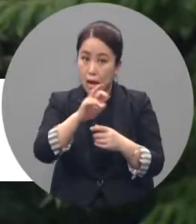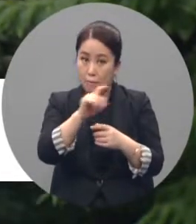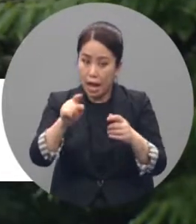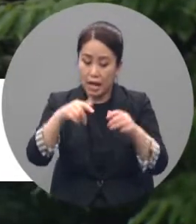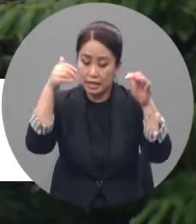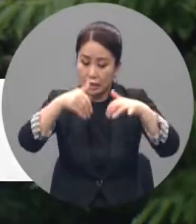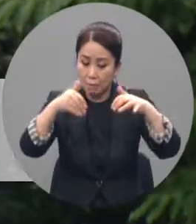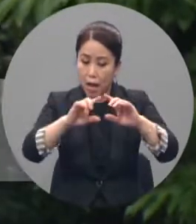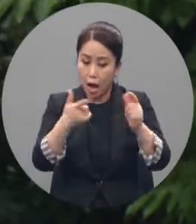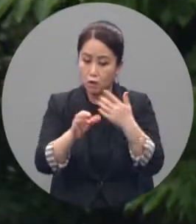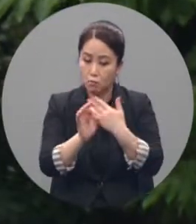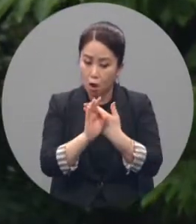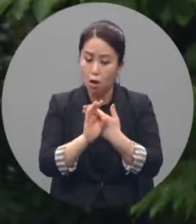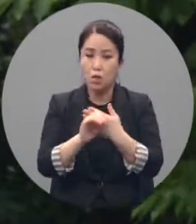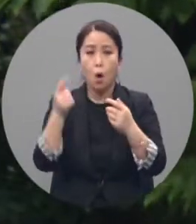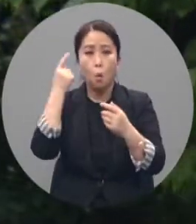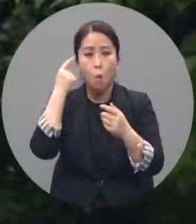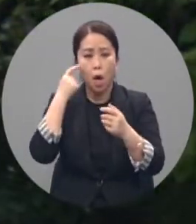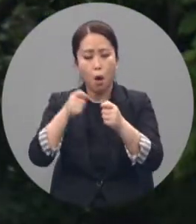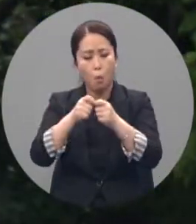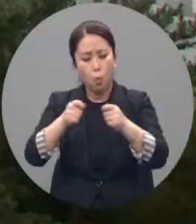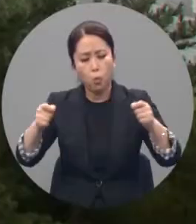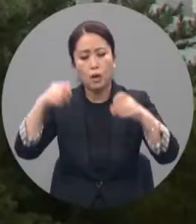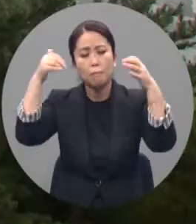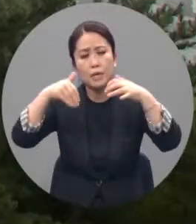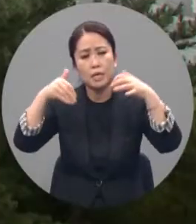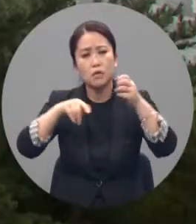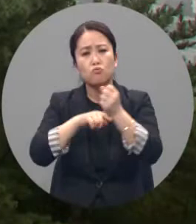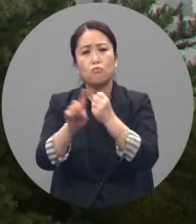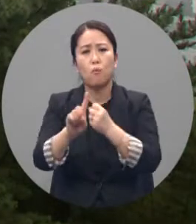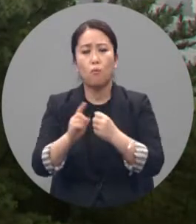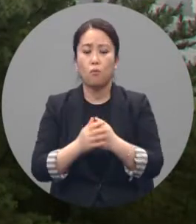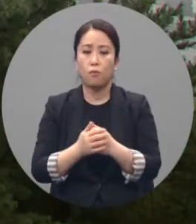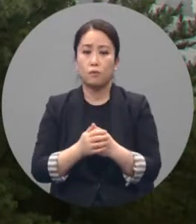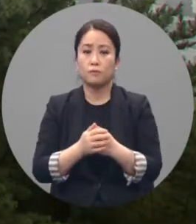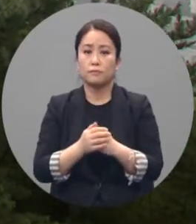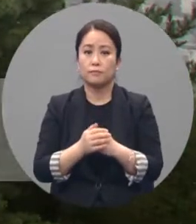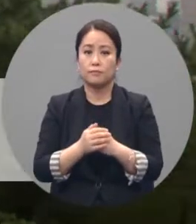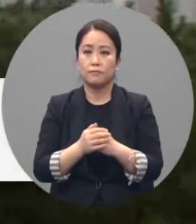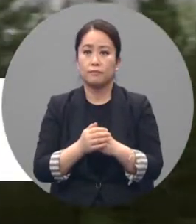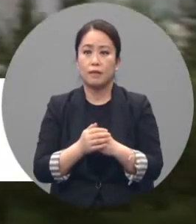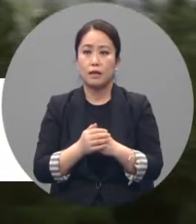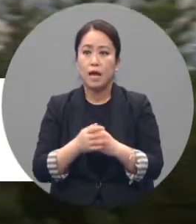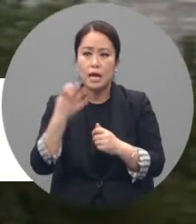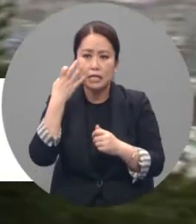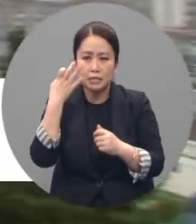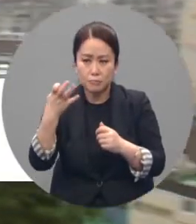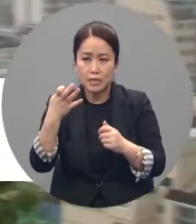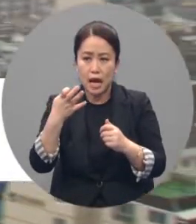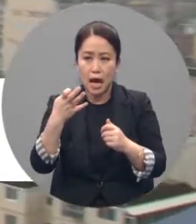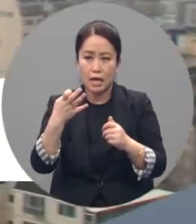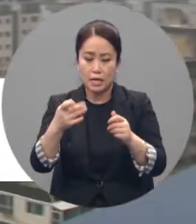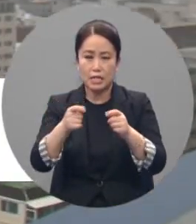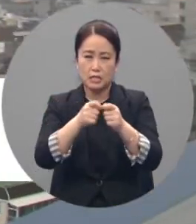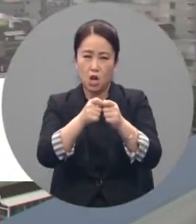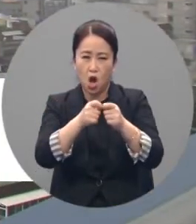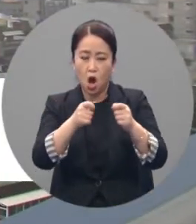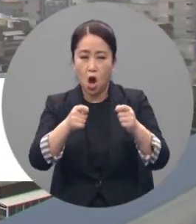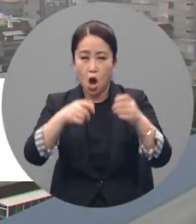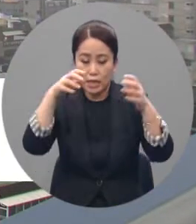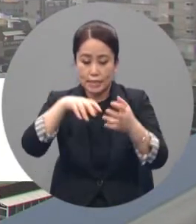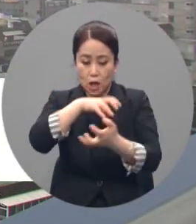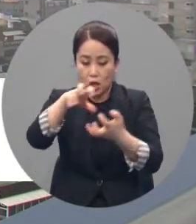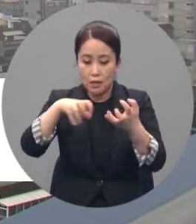아니라면 왜 이렇게 길게 비가 이어지는 걸까요? 14일 정체전선에 동반한 저기압이 남해상을